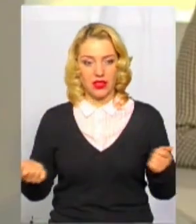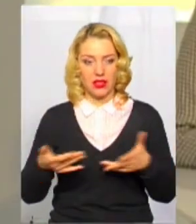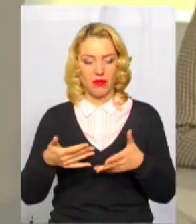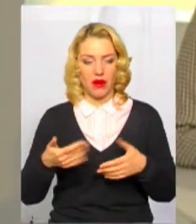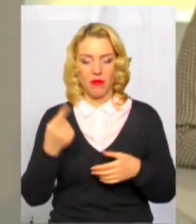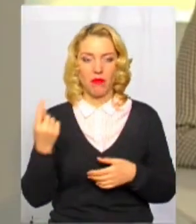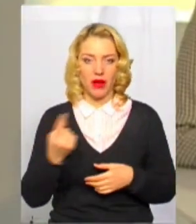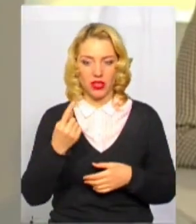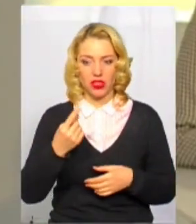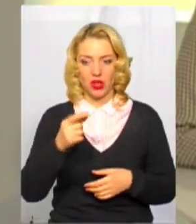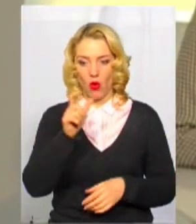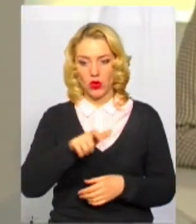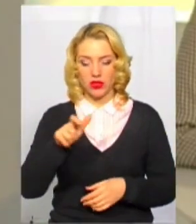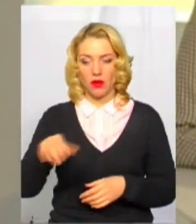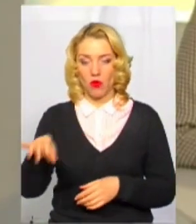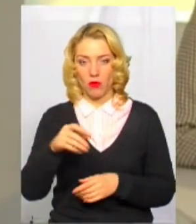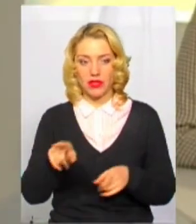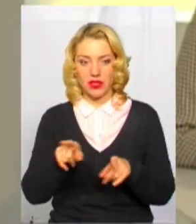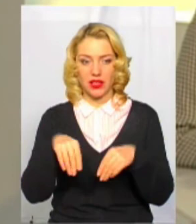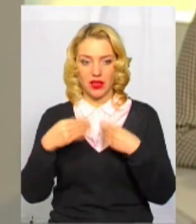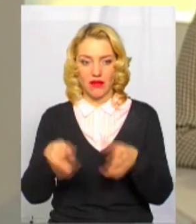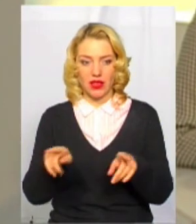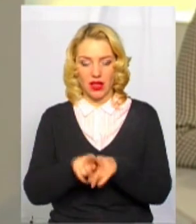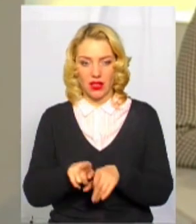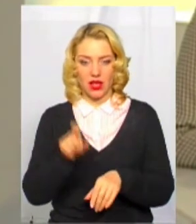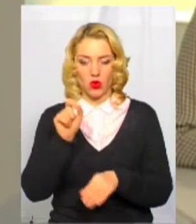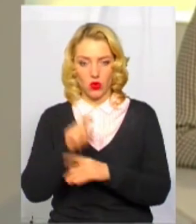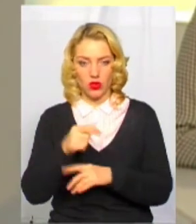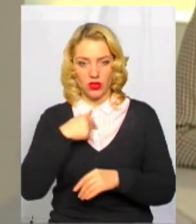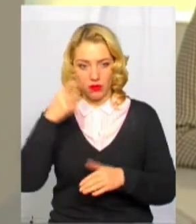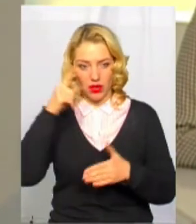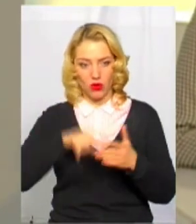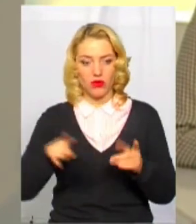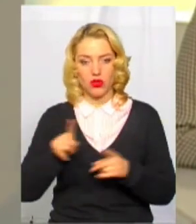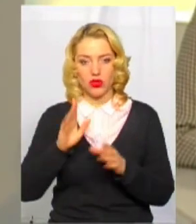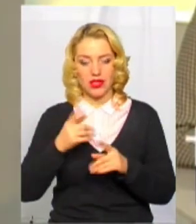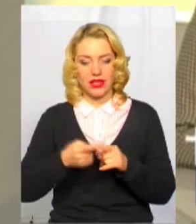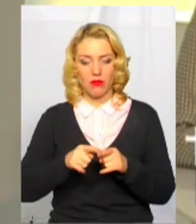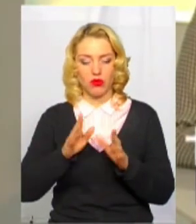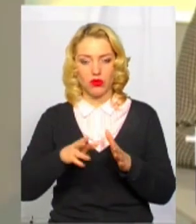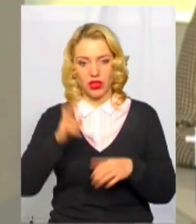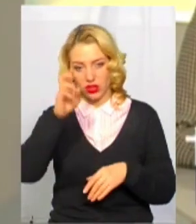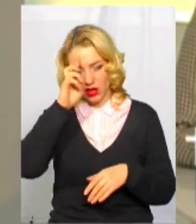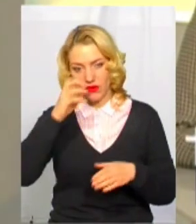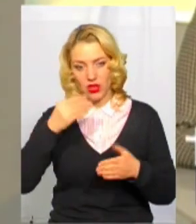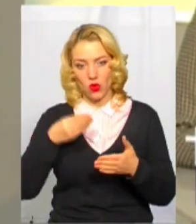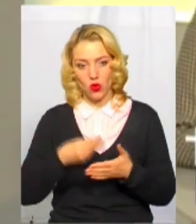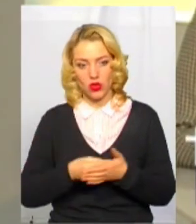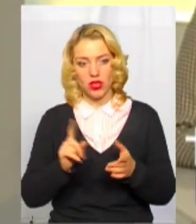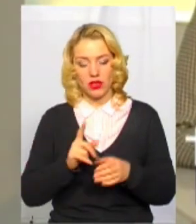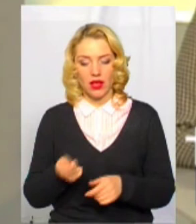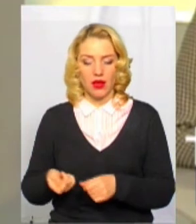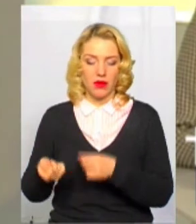осіб області і дав таке доручення, я переконана, що це будуть державні кошти, які прийдуть в області